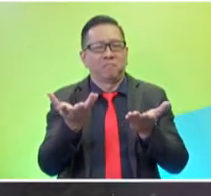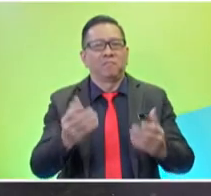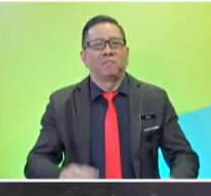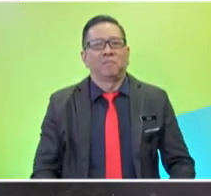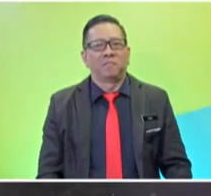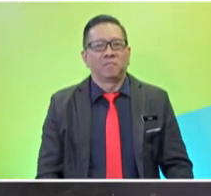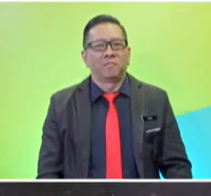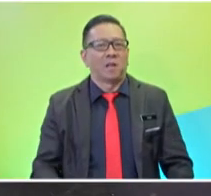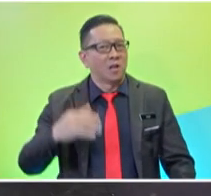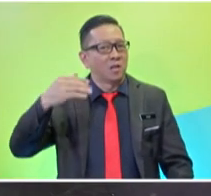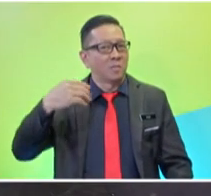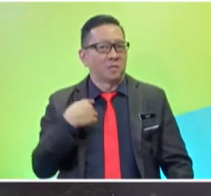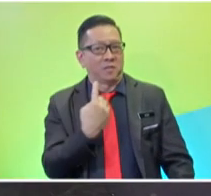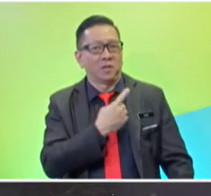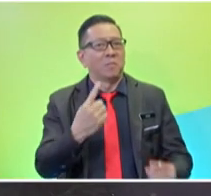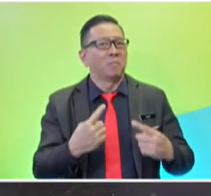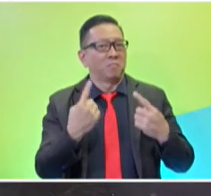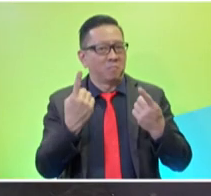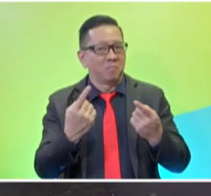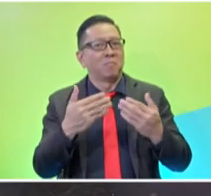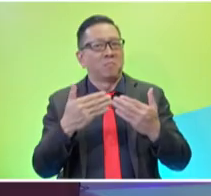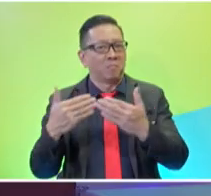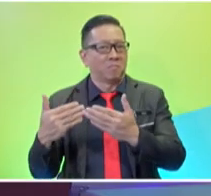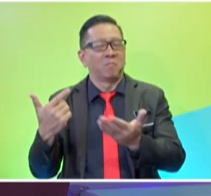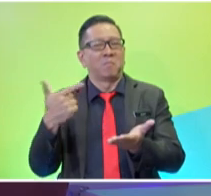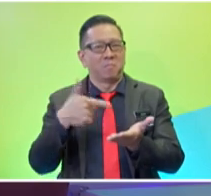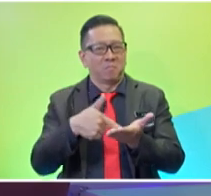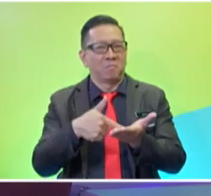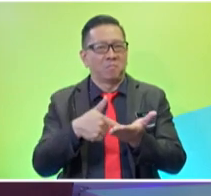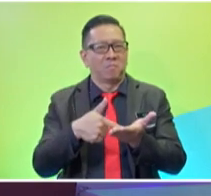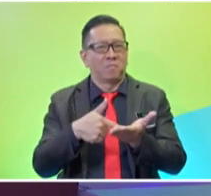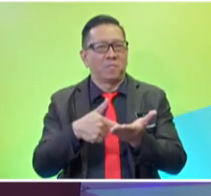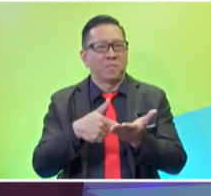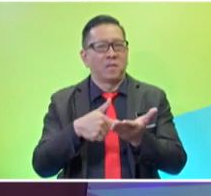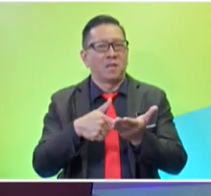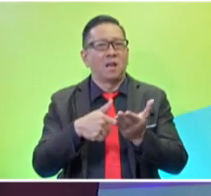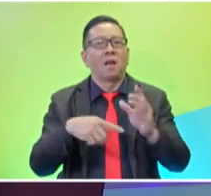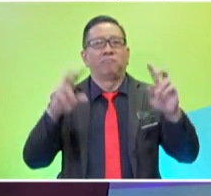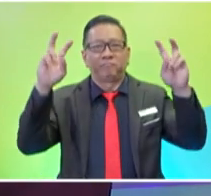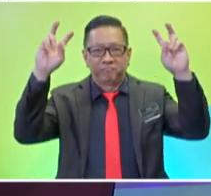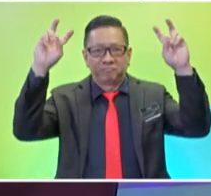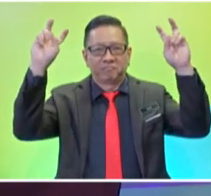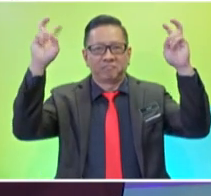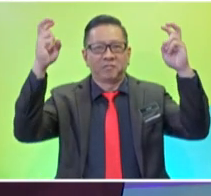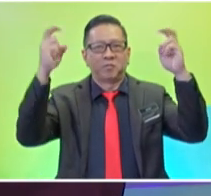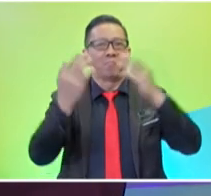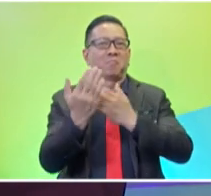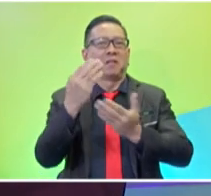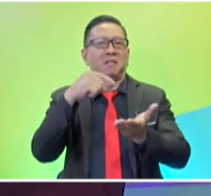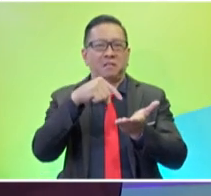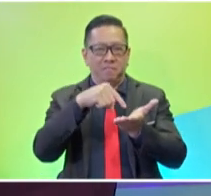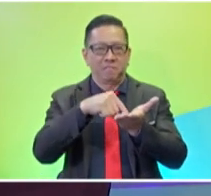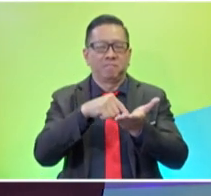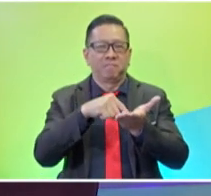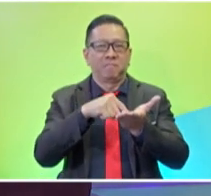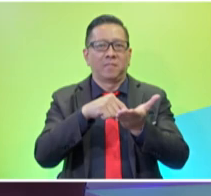sebelum kita pergi dengan lebih lanjut tentang soal Namira tadi dan juga buat yang kita akan belajar pada hari ini